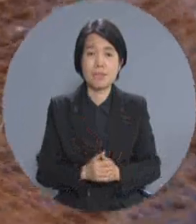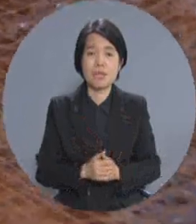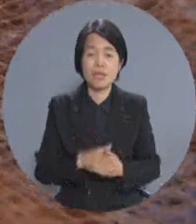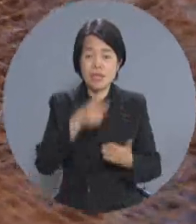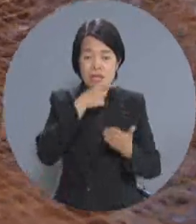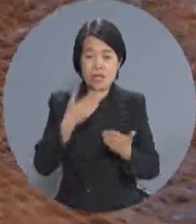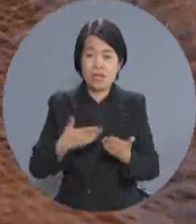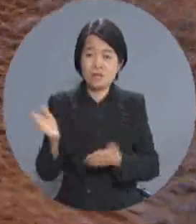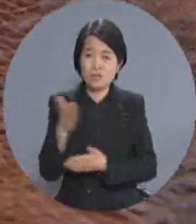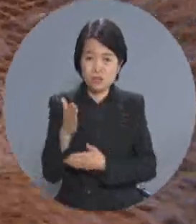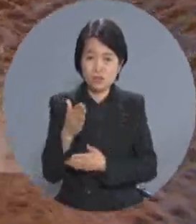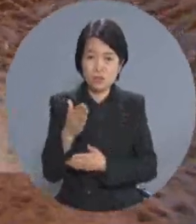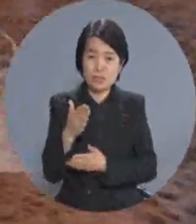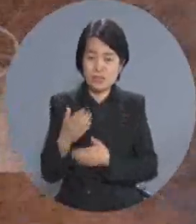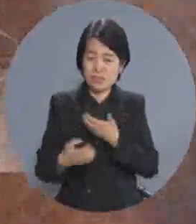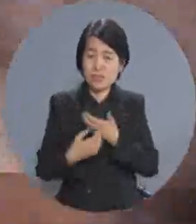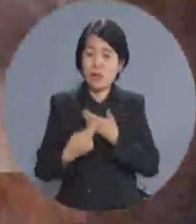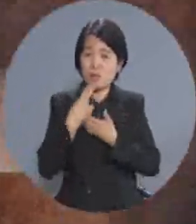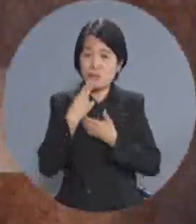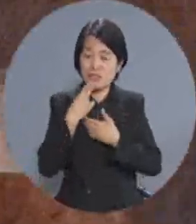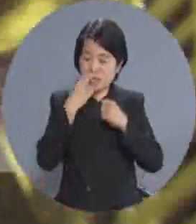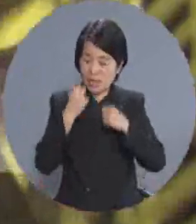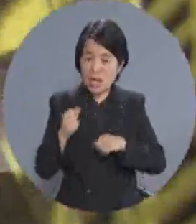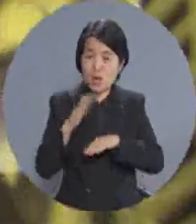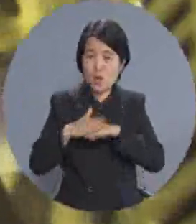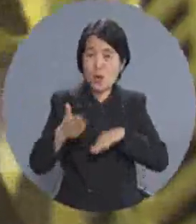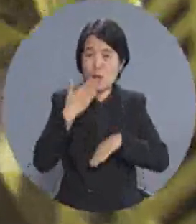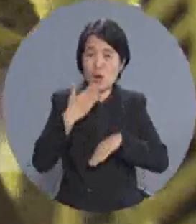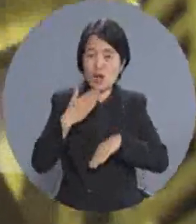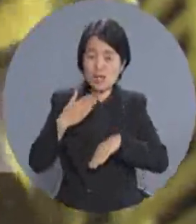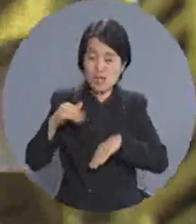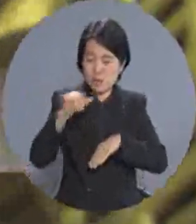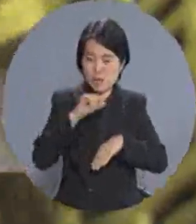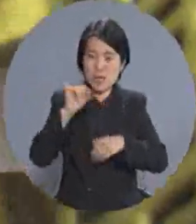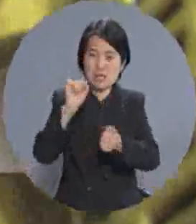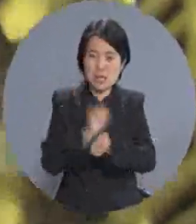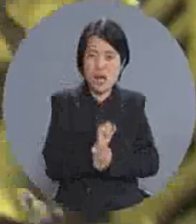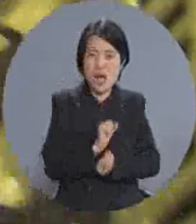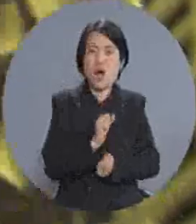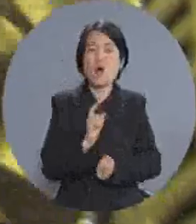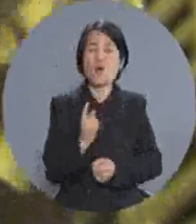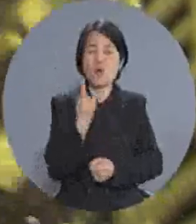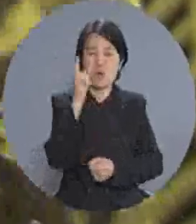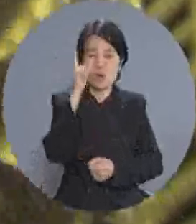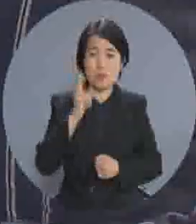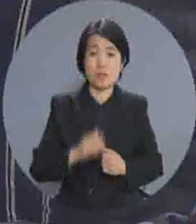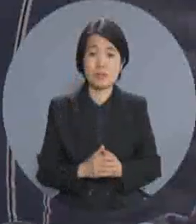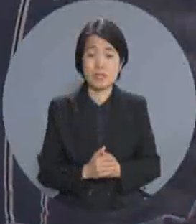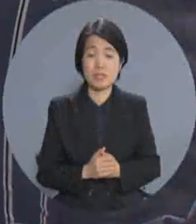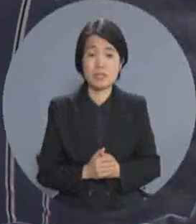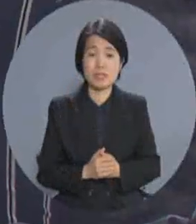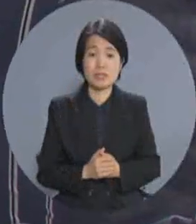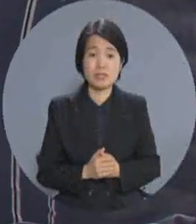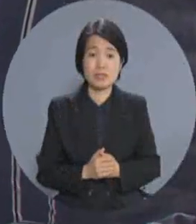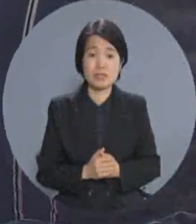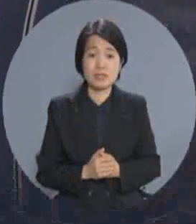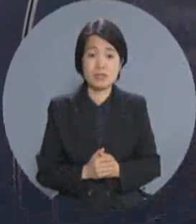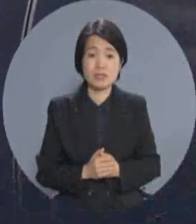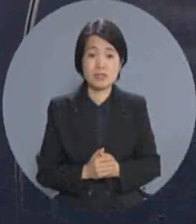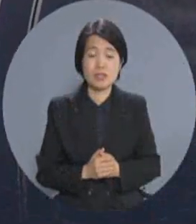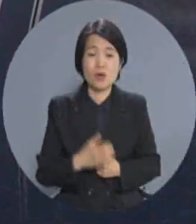민물고기를 익히지 않고 회로 먹는 경우가 많다 보니 기생충 감염률도 높게 나타난 겁니다 아이언은